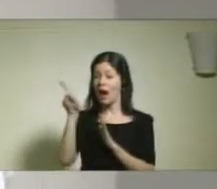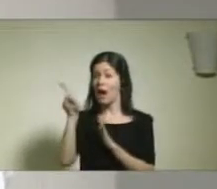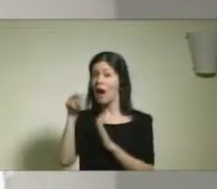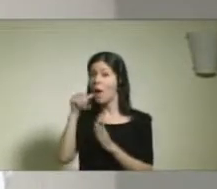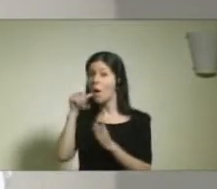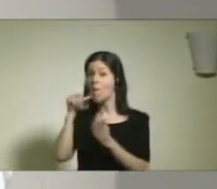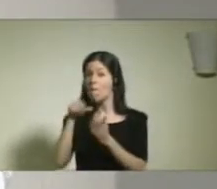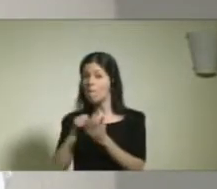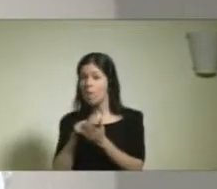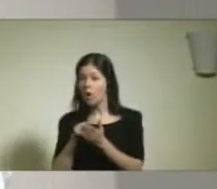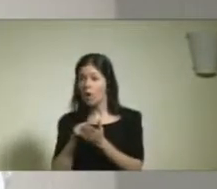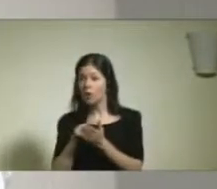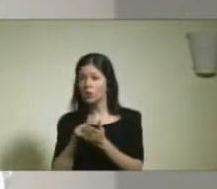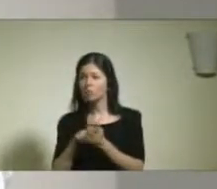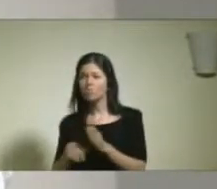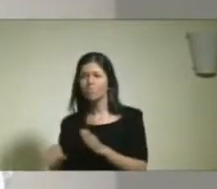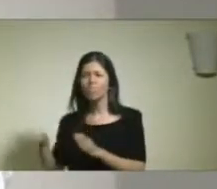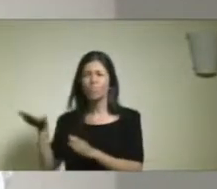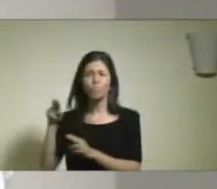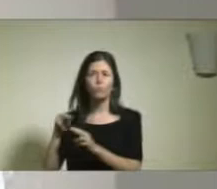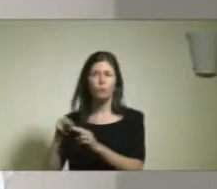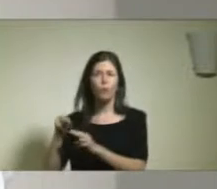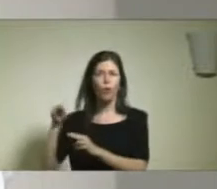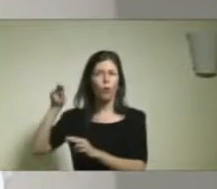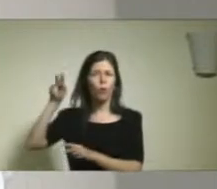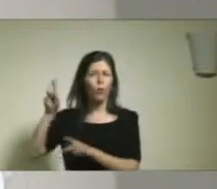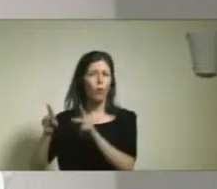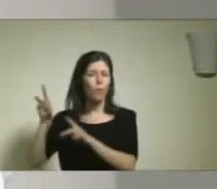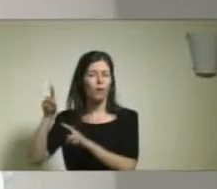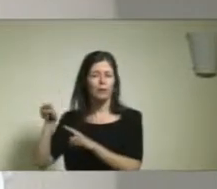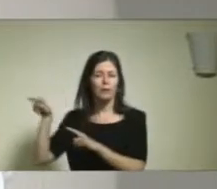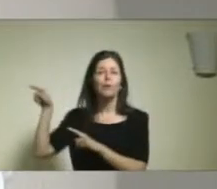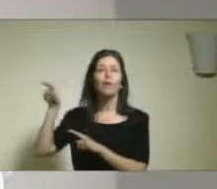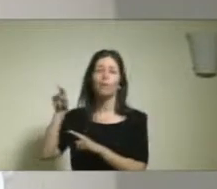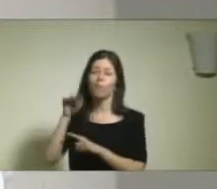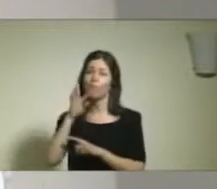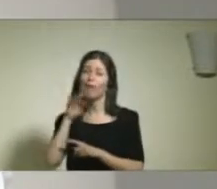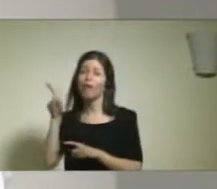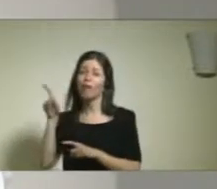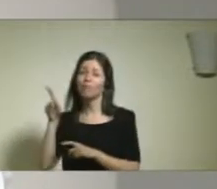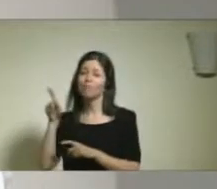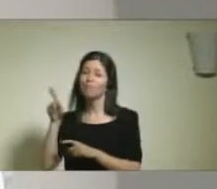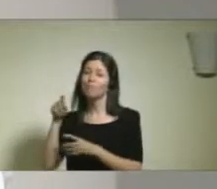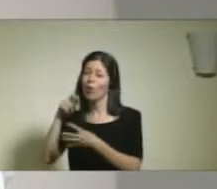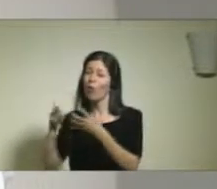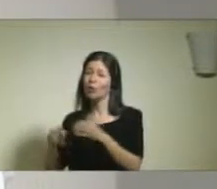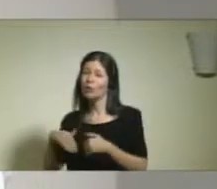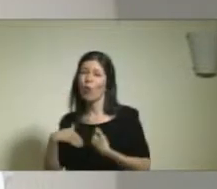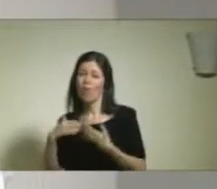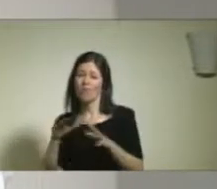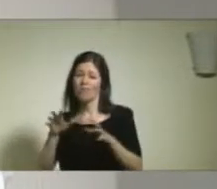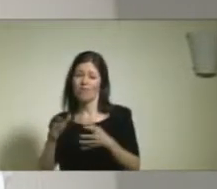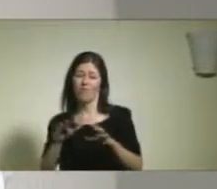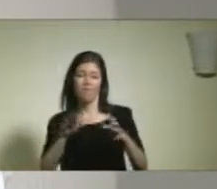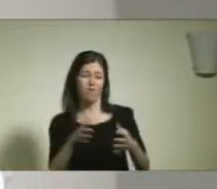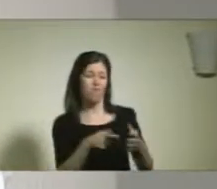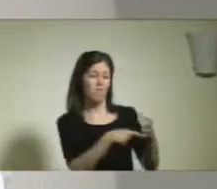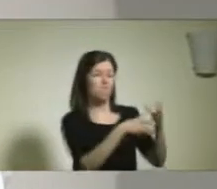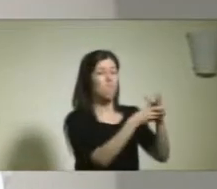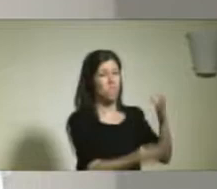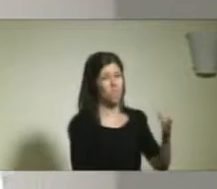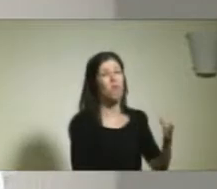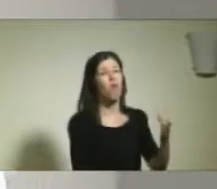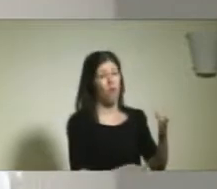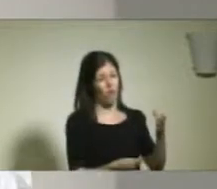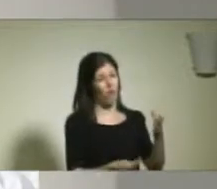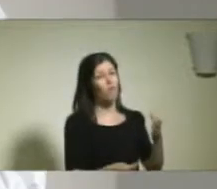ces collectivités et les conditions là-bas sont tiers-mondistes. Le logement est inadéquat,